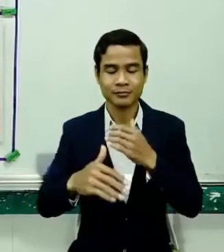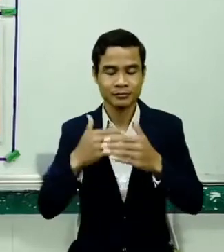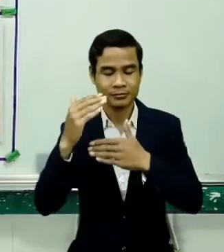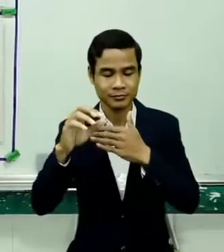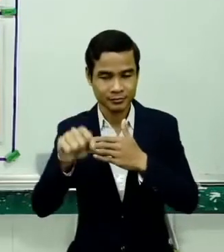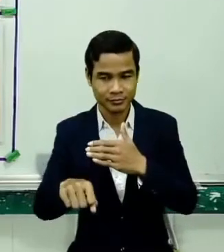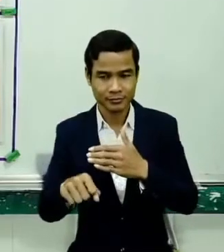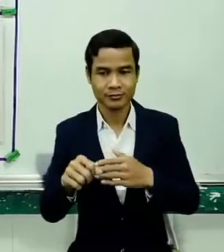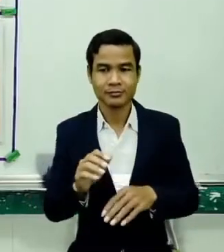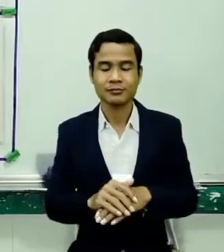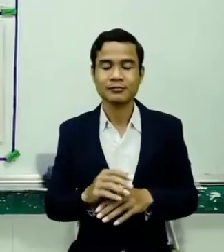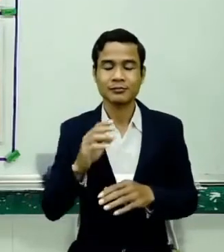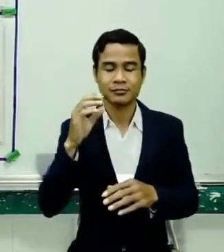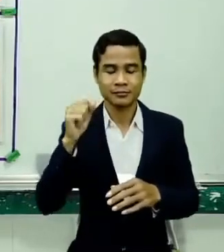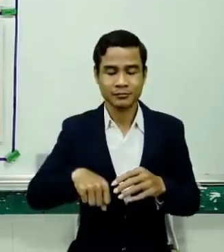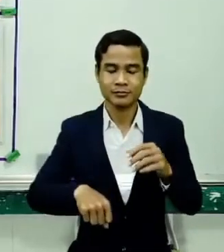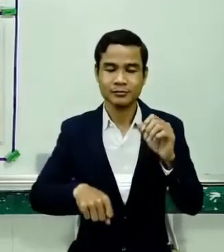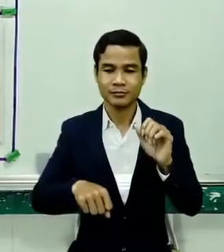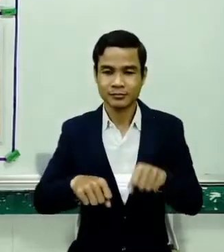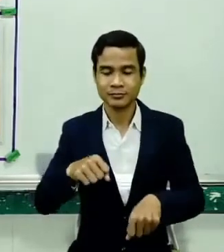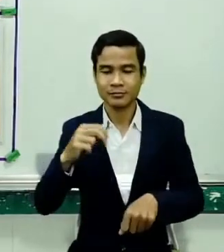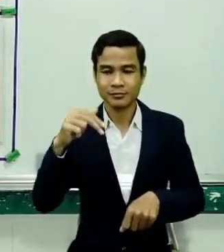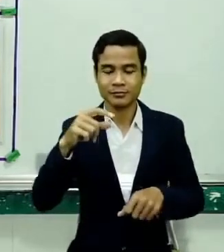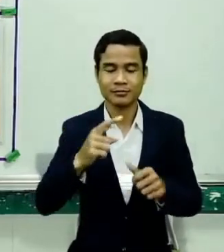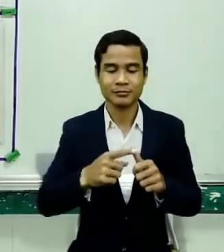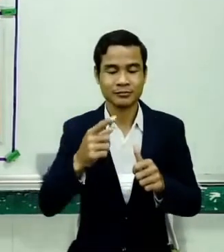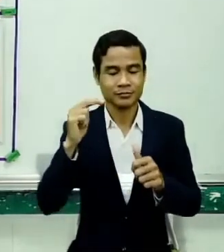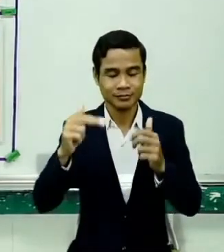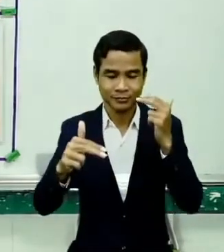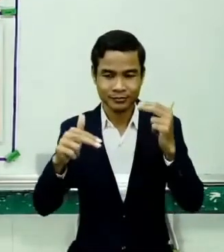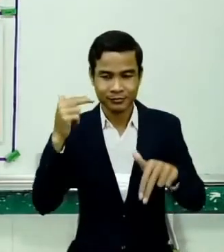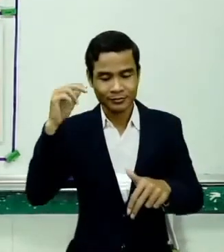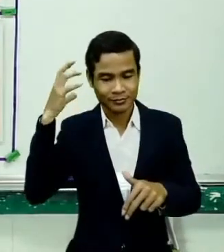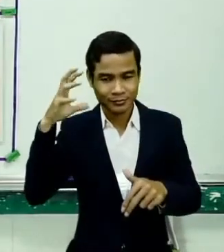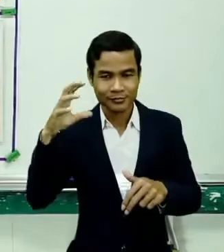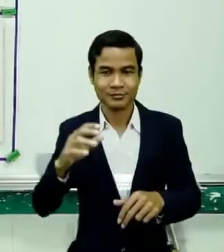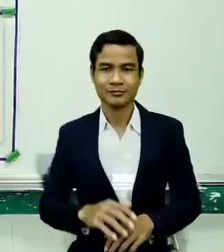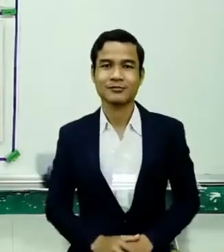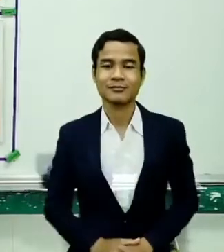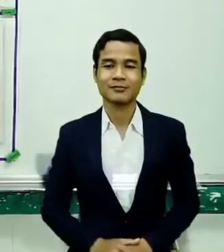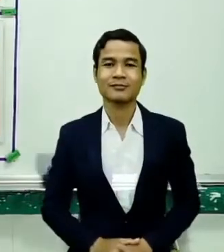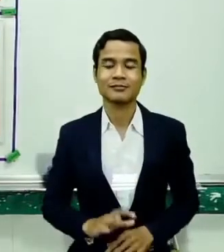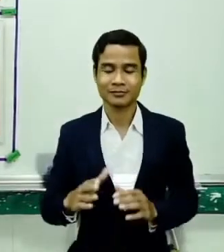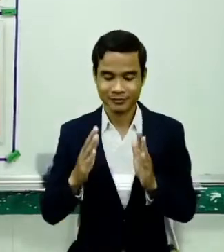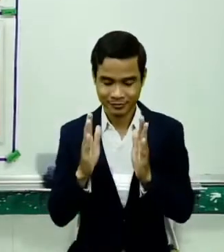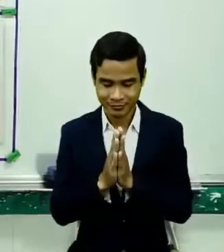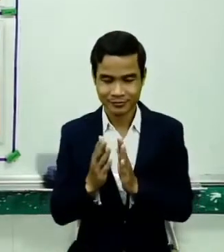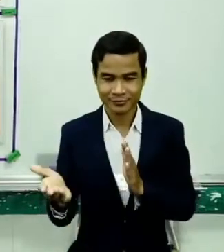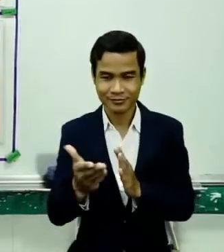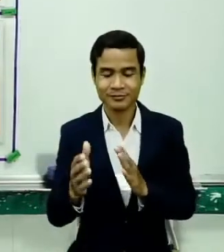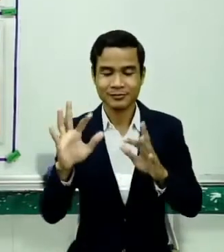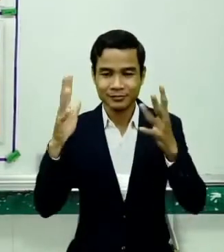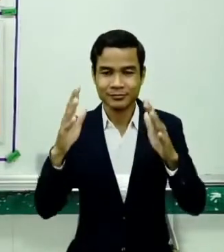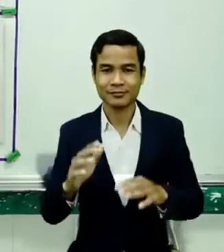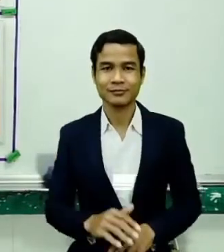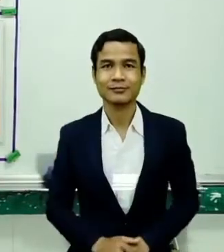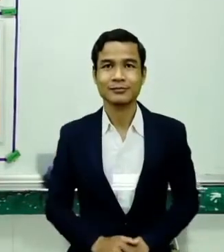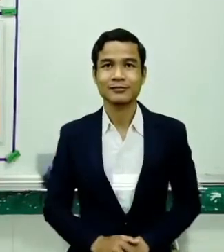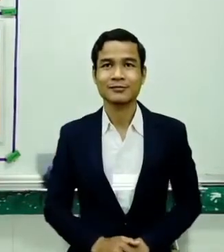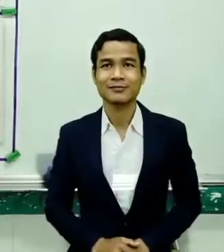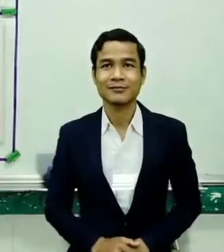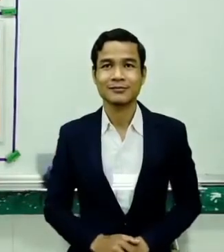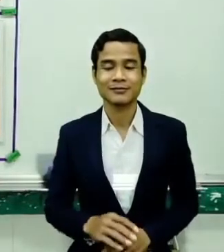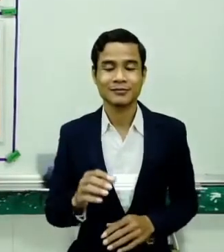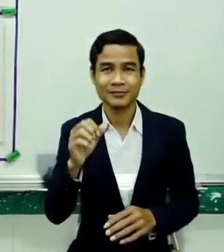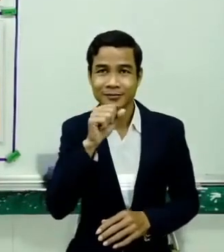អភិវឌ្ឍតាក់នឹងចាអរគុណកូនកូនទាំងអស់គ្នា